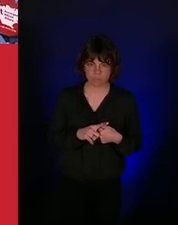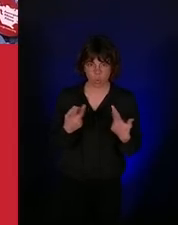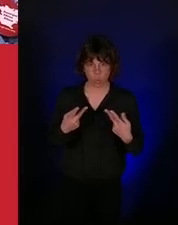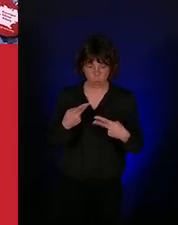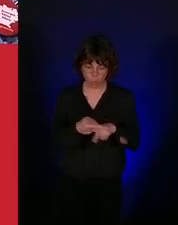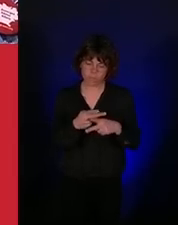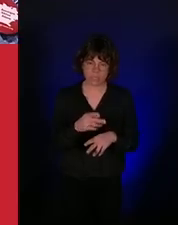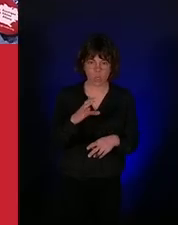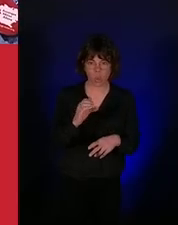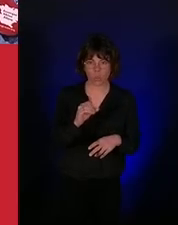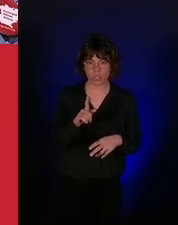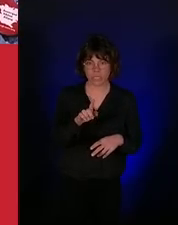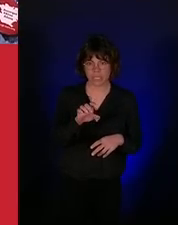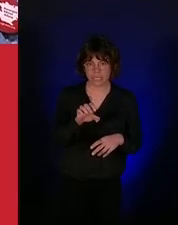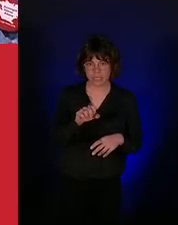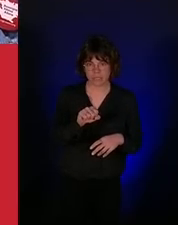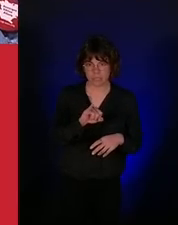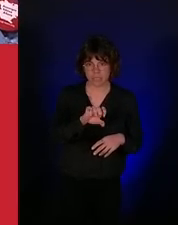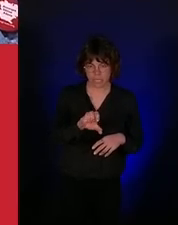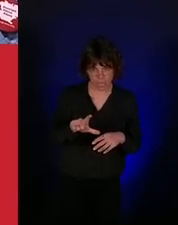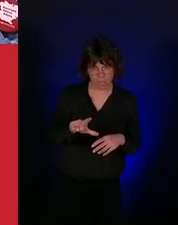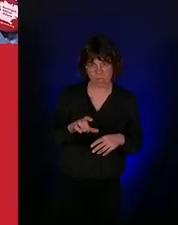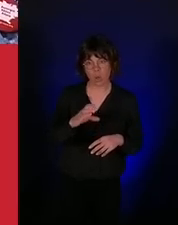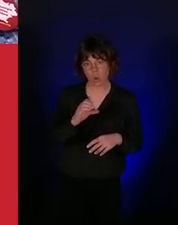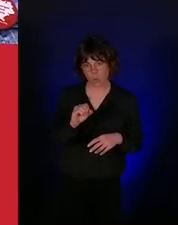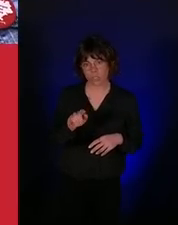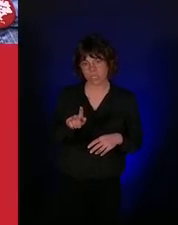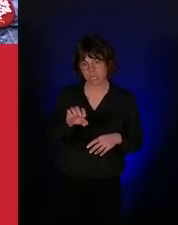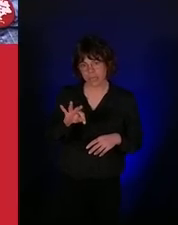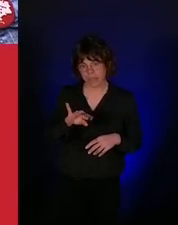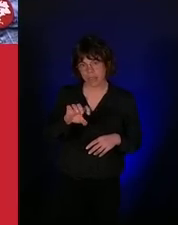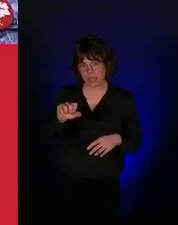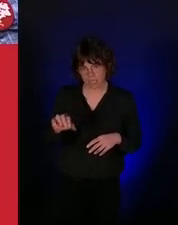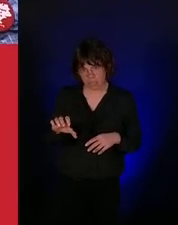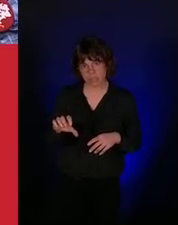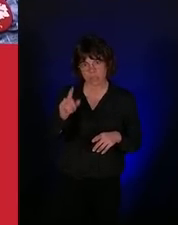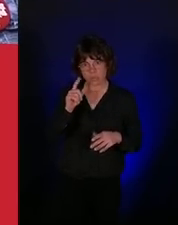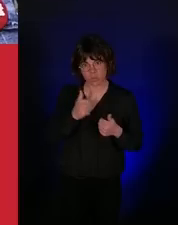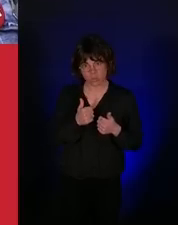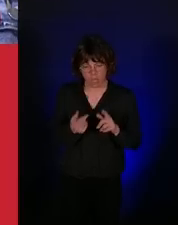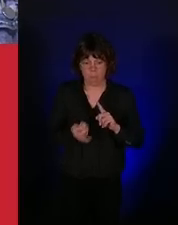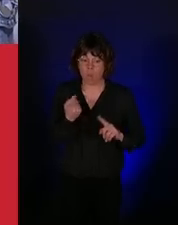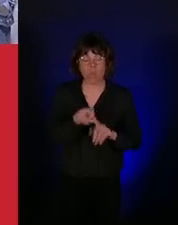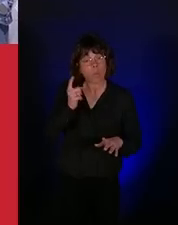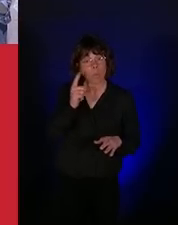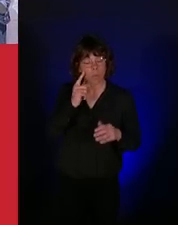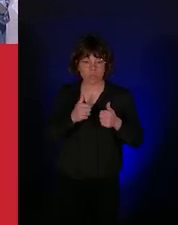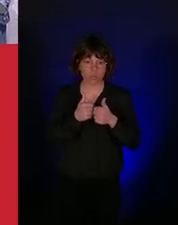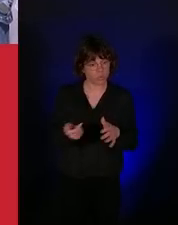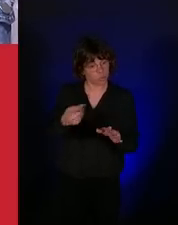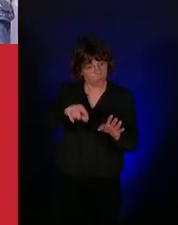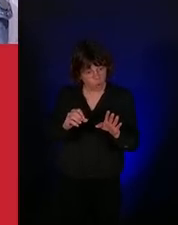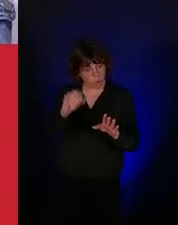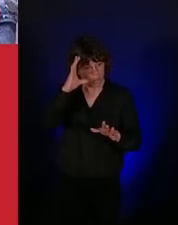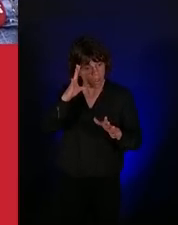outils Cogiciel et Cogetiz, qui ont une pertinence en partant de la connaissance de nos forces